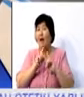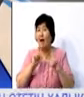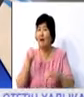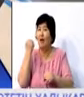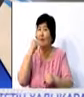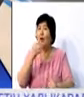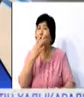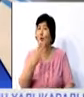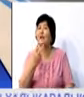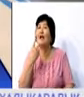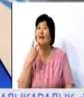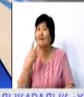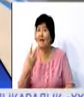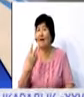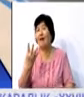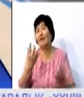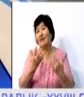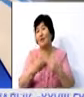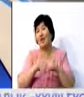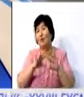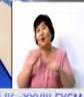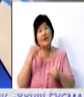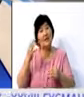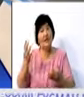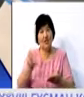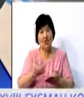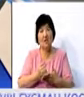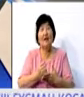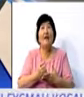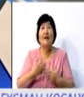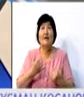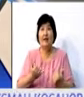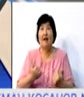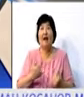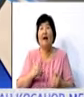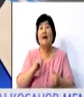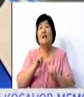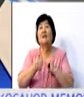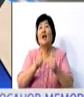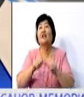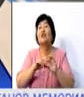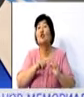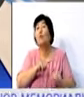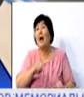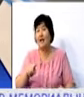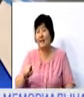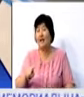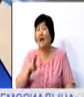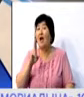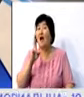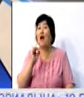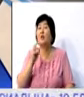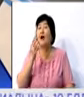басымдықпен 4-2 есеп бойынша жеңіске жеттік. Және жарыс барысында